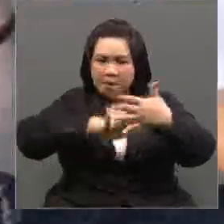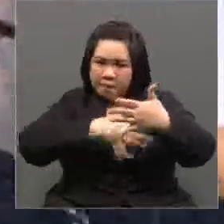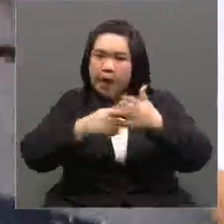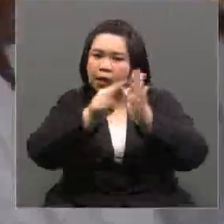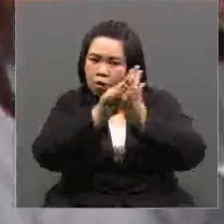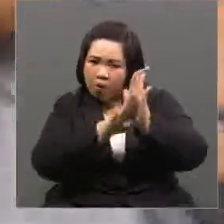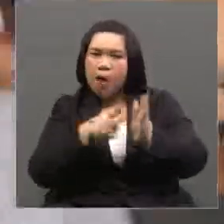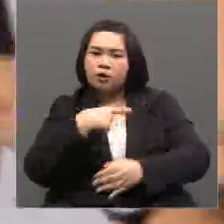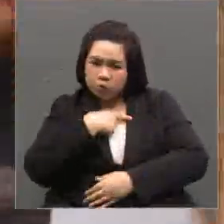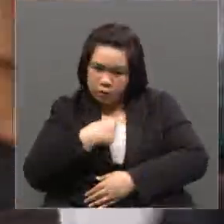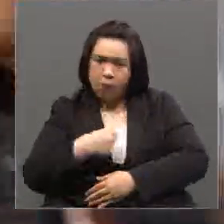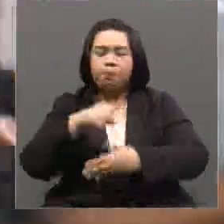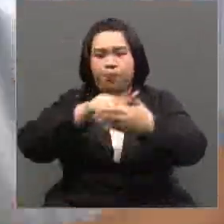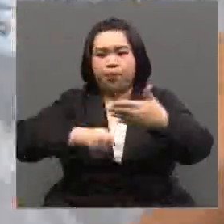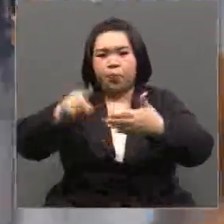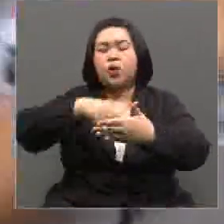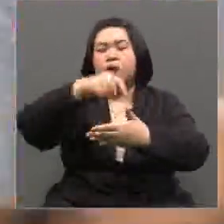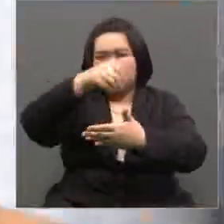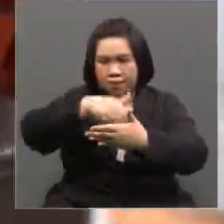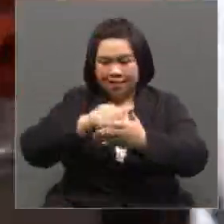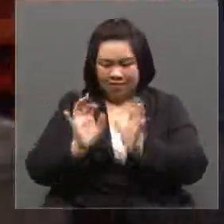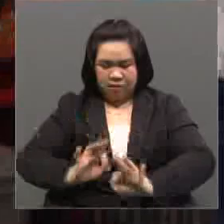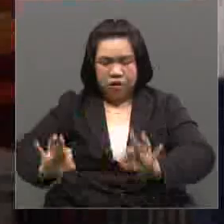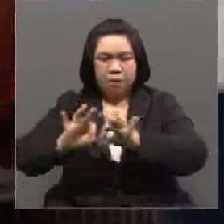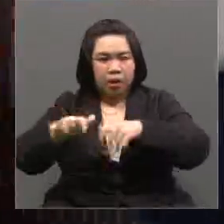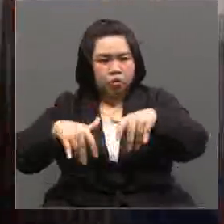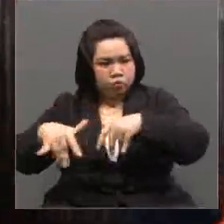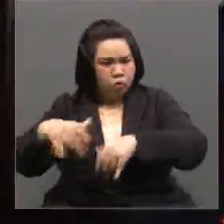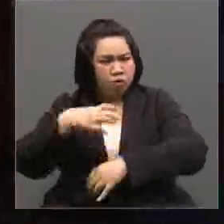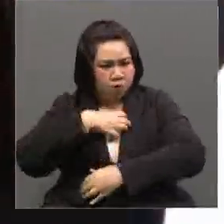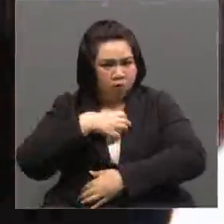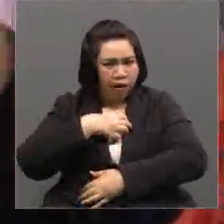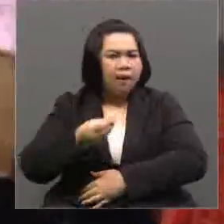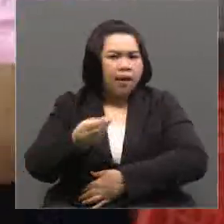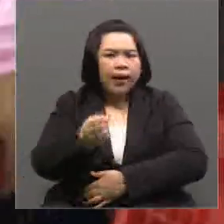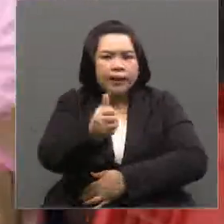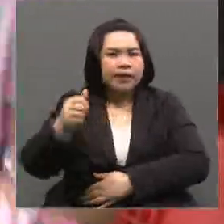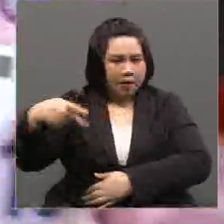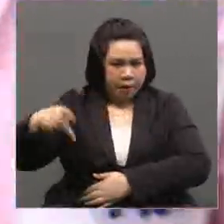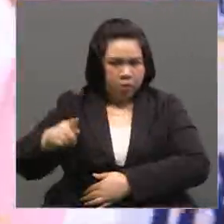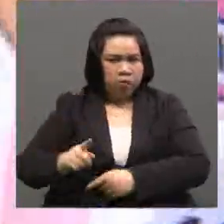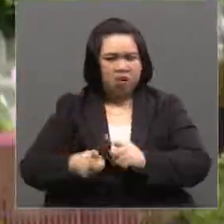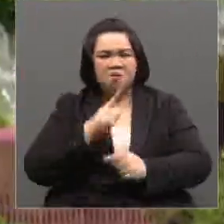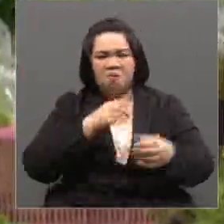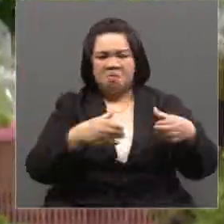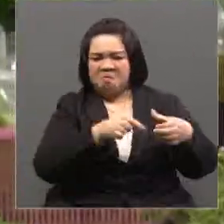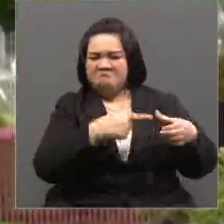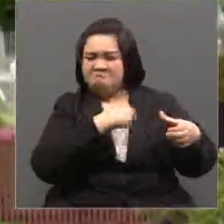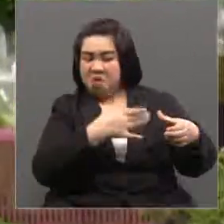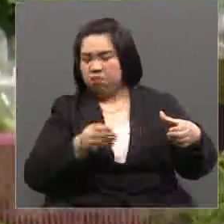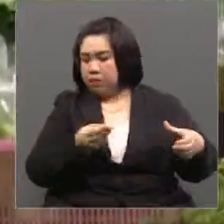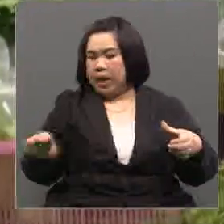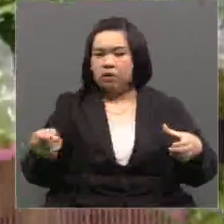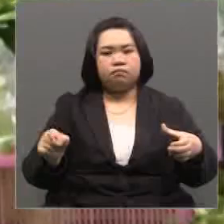ซึ่งประชาชนก็ควรที่จะได้ประโยชน์จากนโยบายดีๆของพรรคอย่างแท้จริงอย่าเลือกเพราะว่าเลือกข้างเลือกขั้วเพราะ